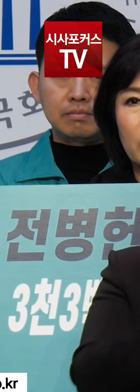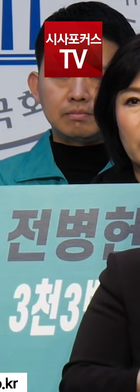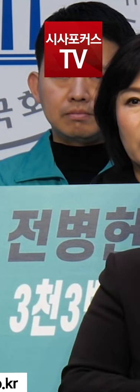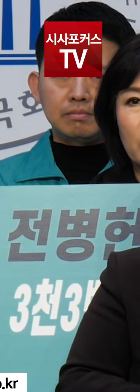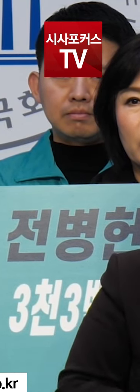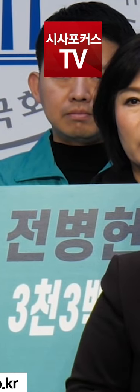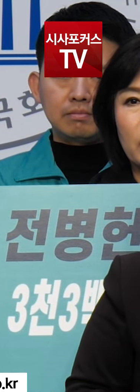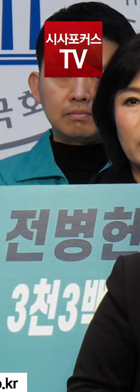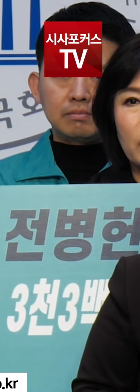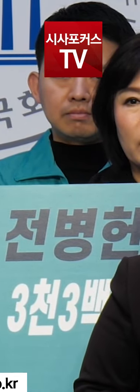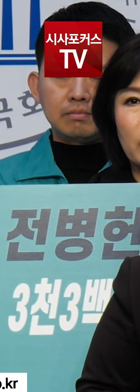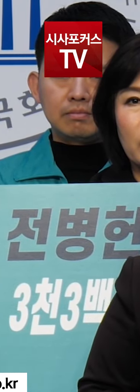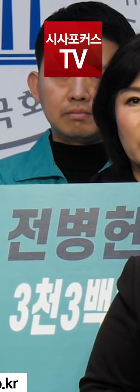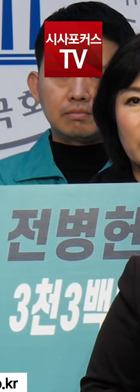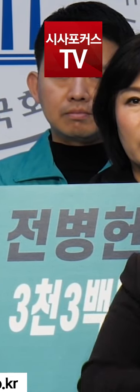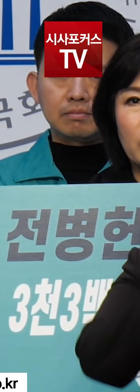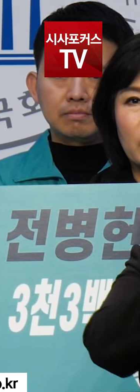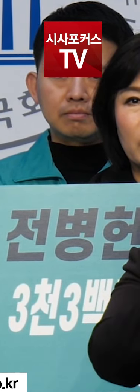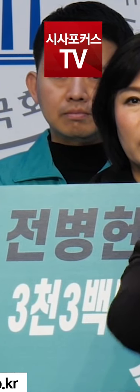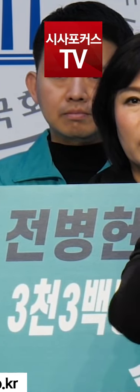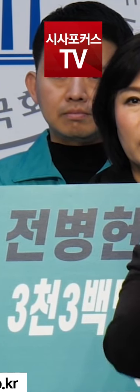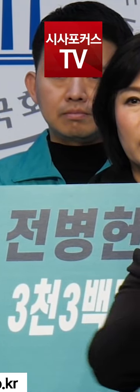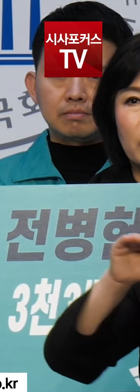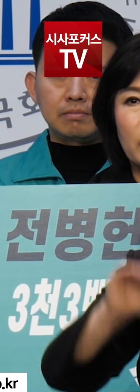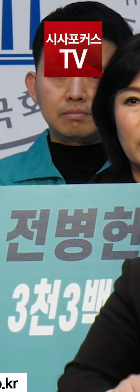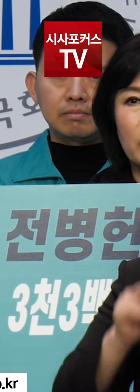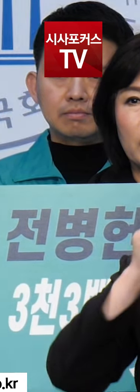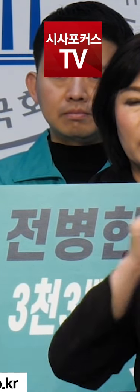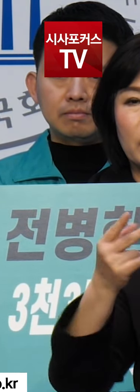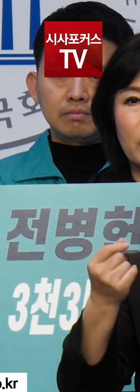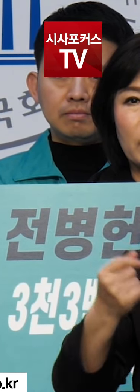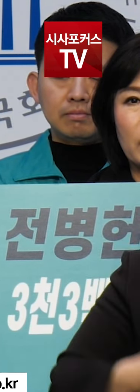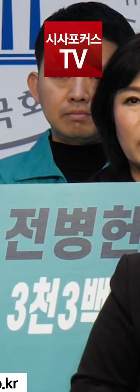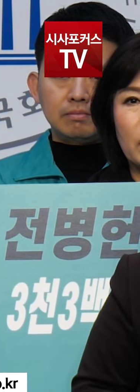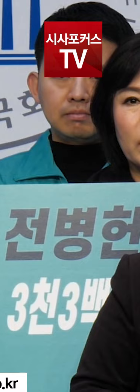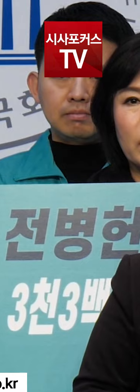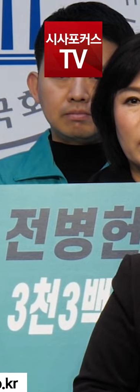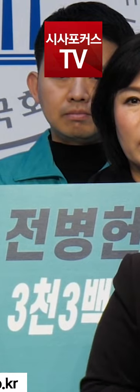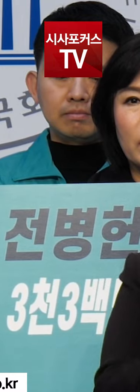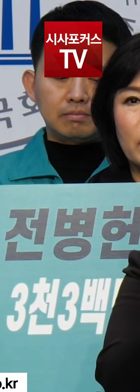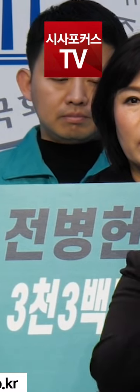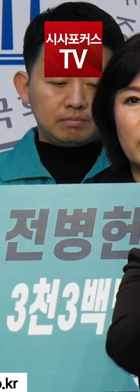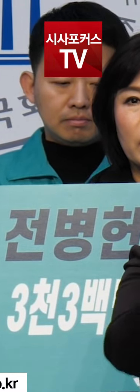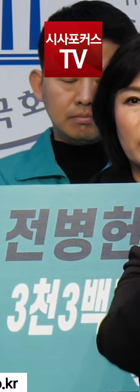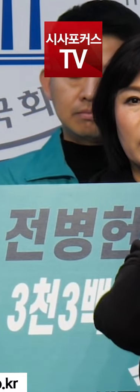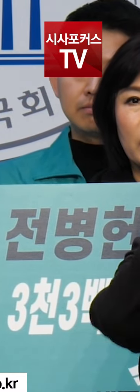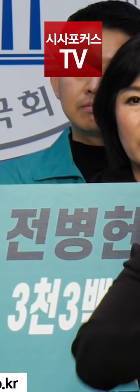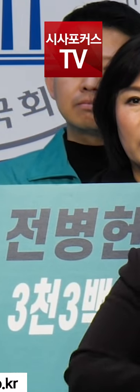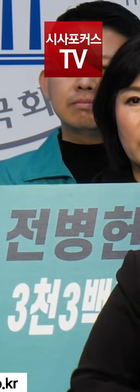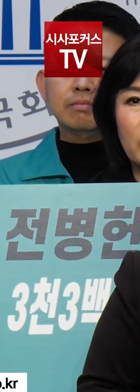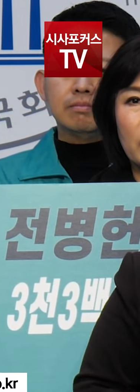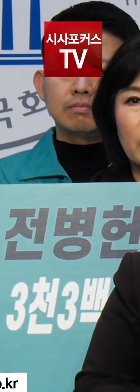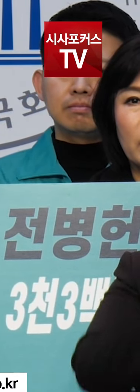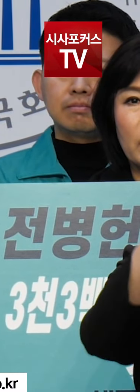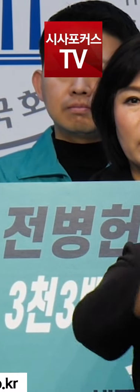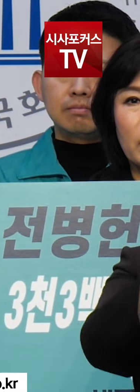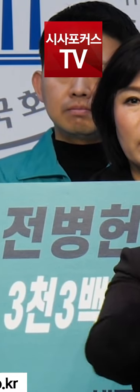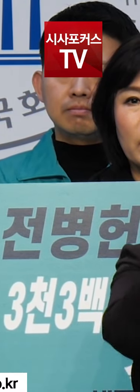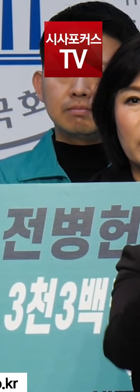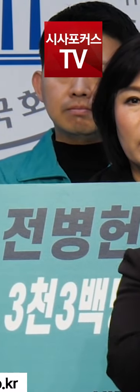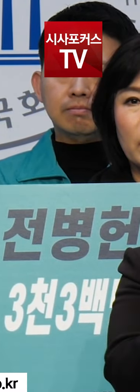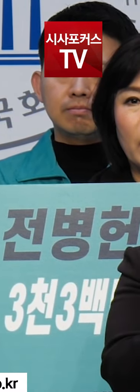있습니다. 정치와 사회의 양극화는 극심해졌고 민생은 파탄났고 외교적